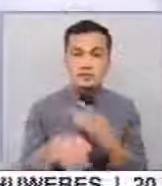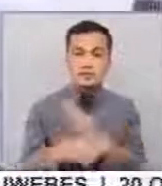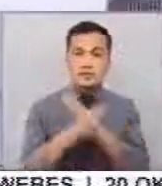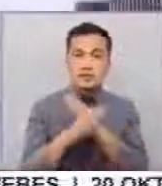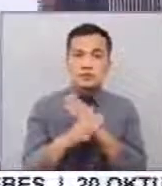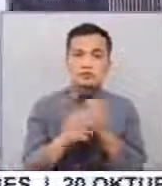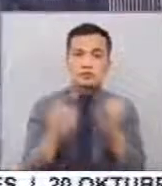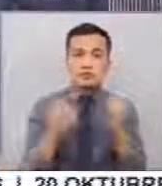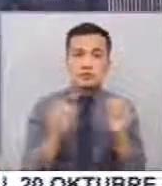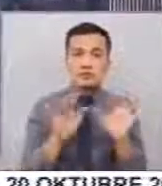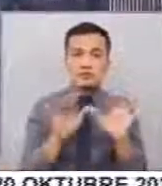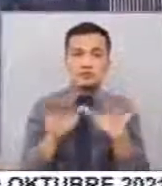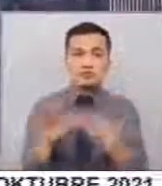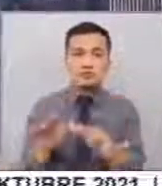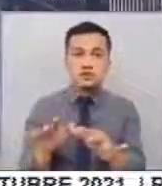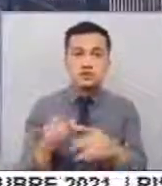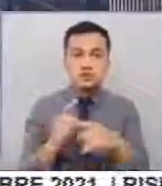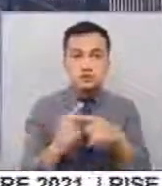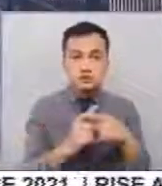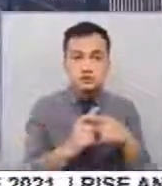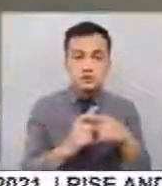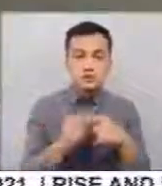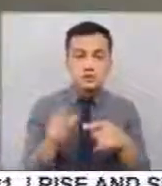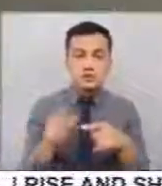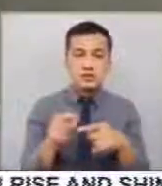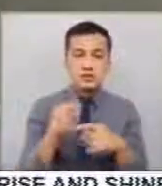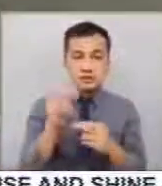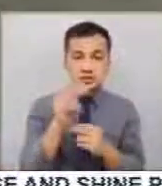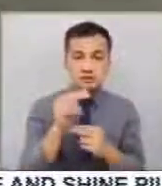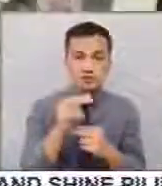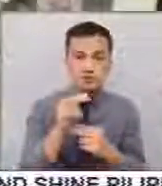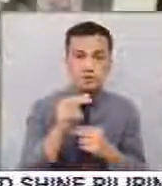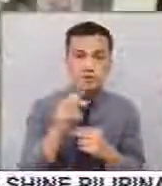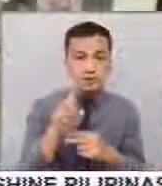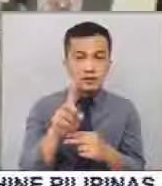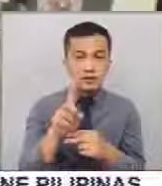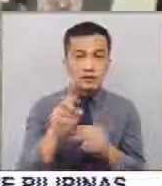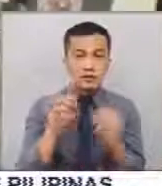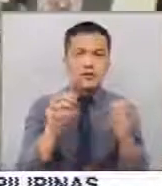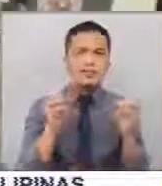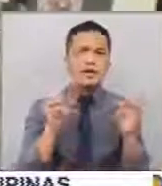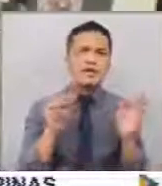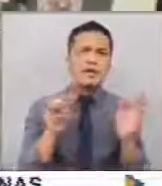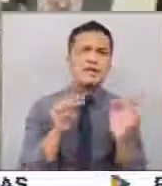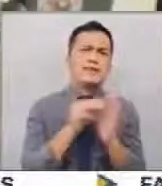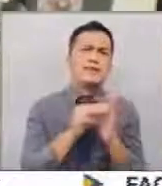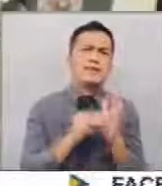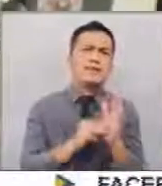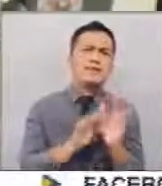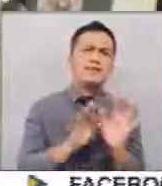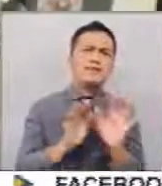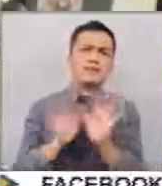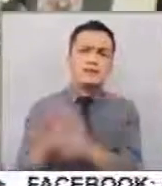tao sa sementeryo na tuwing undas ay milyon-milyon ang nagtutungo dito. Pag pinayagan na namin